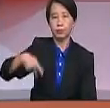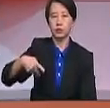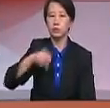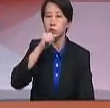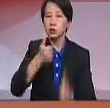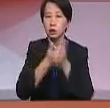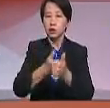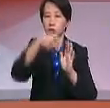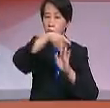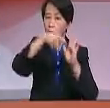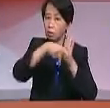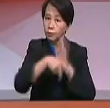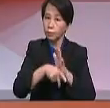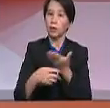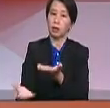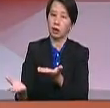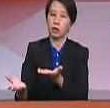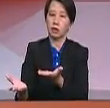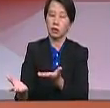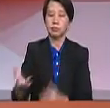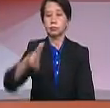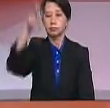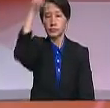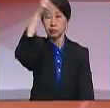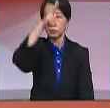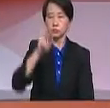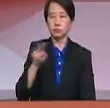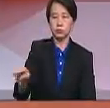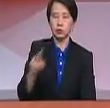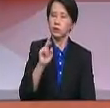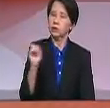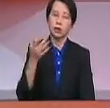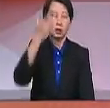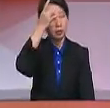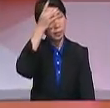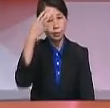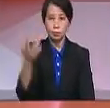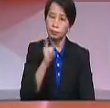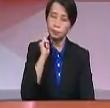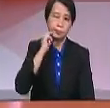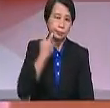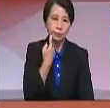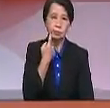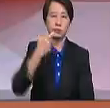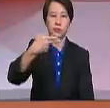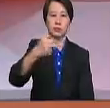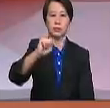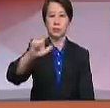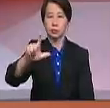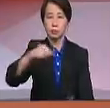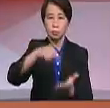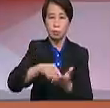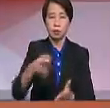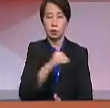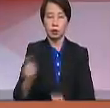peraturan ataupun SOP yang diperkenakan. Kerajaan memandang serius kepada perkara ini dan